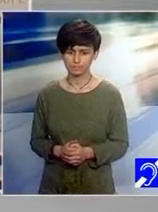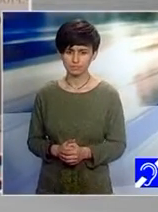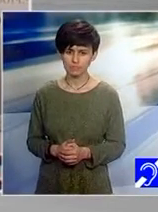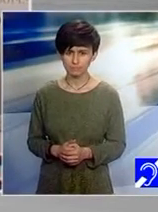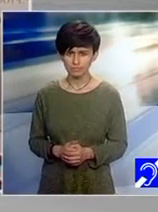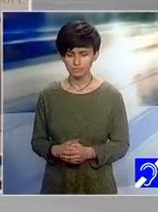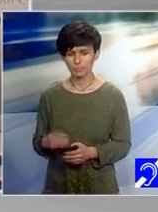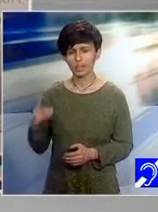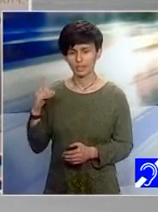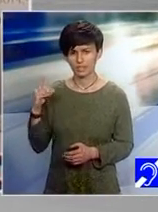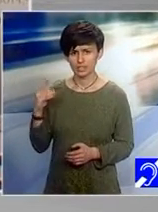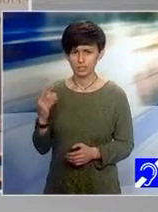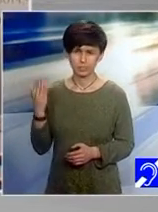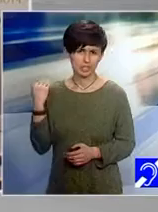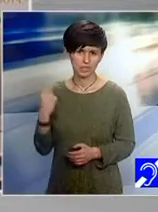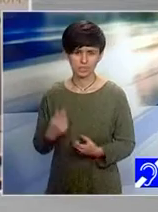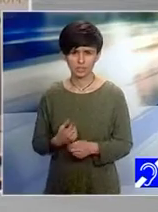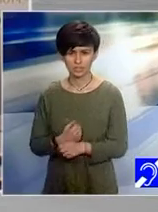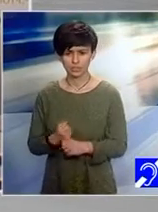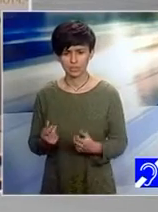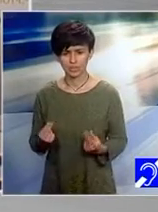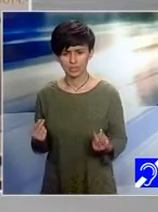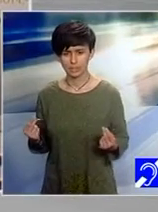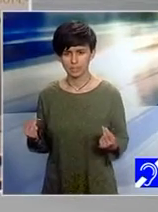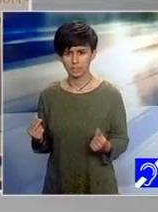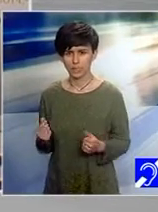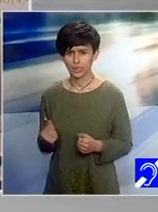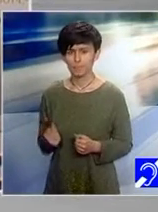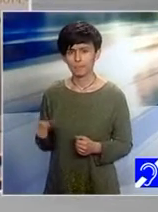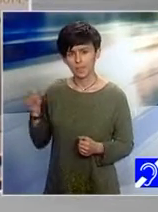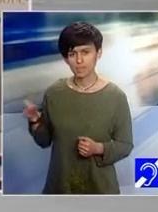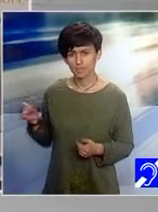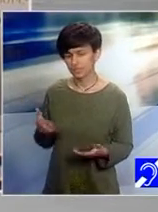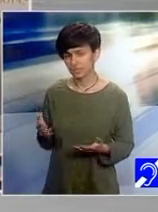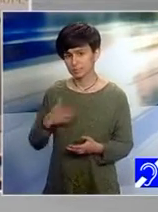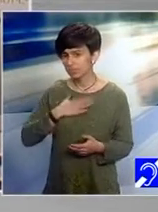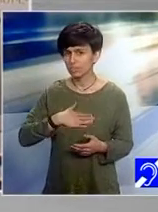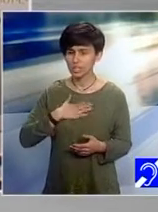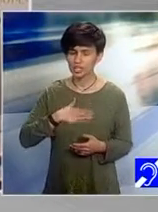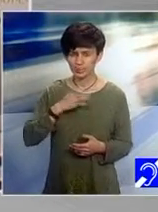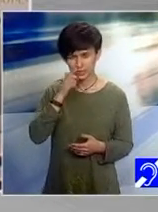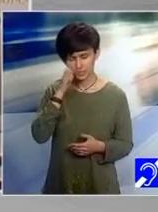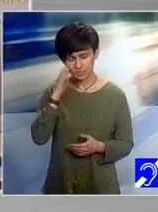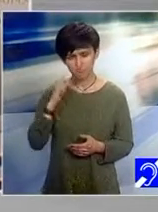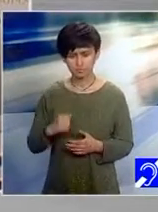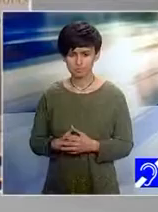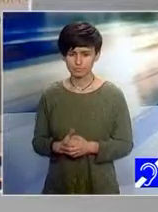la Dumbrăveni au fost și foarte mulți, hai să le spun așa, simpatizanți. Exact. Sufletiși de ai noștri